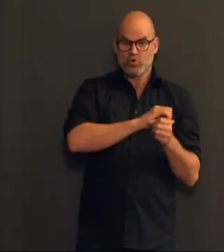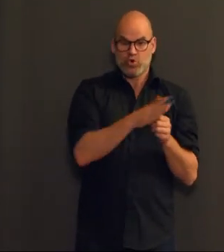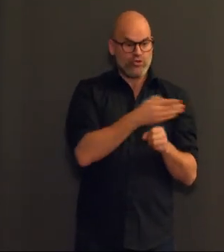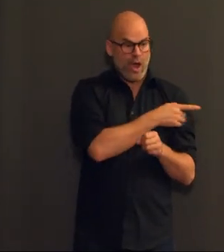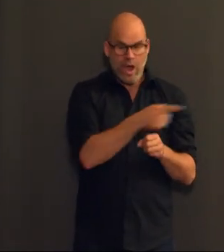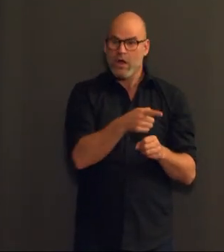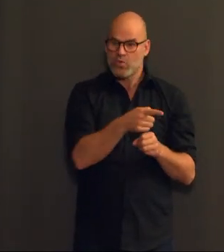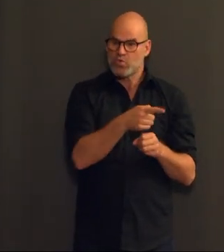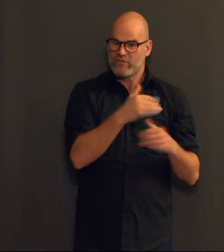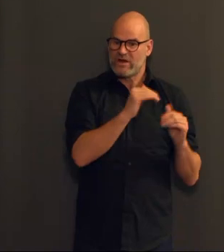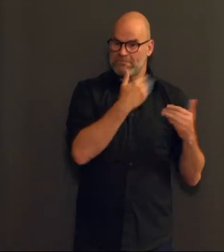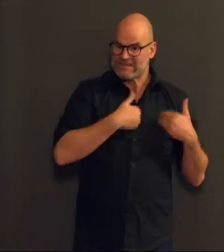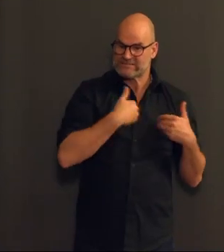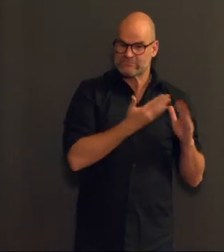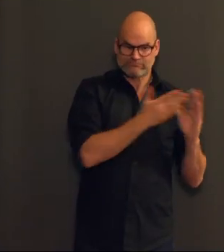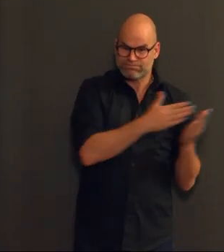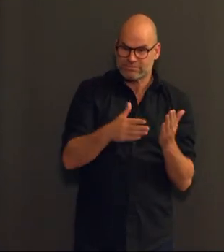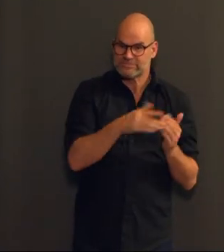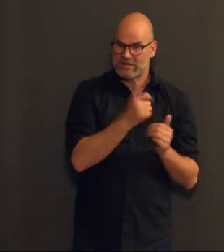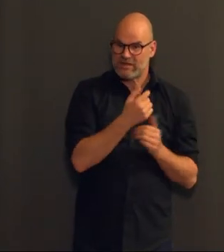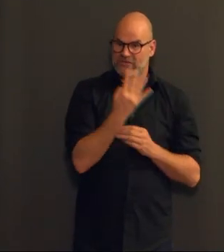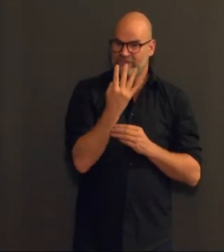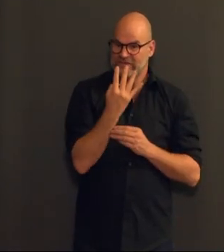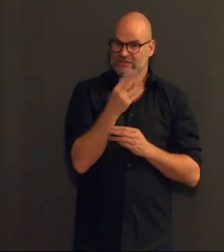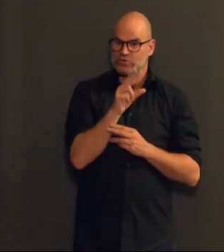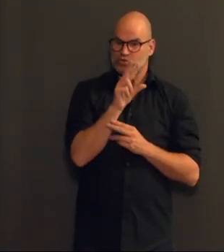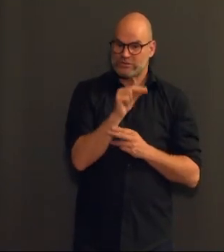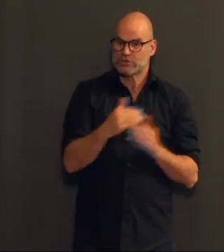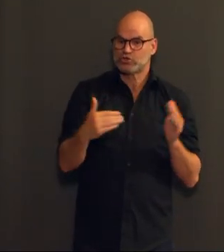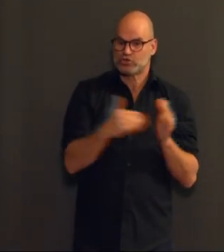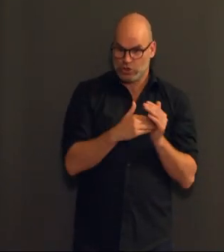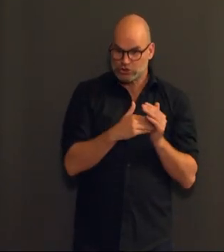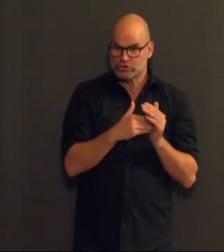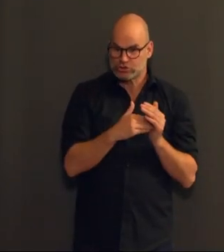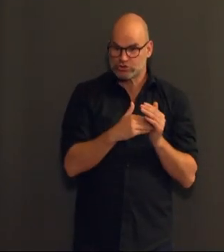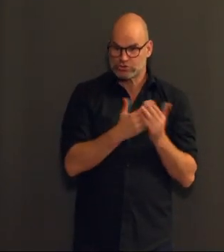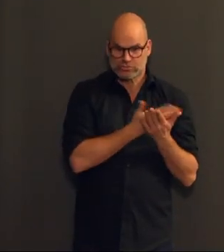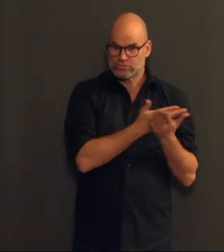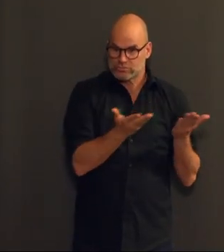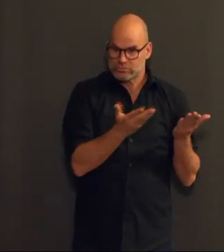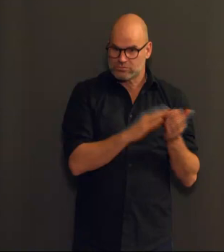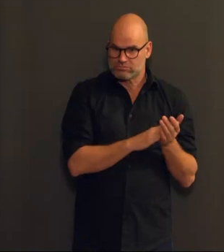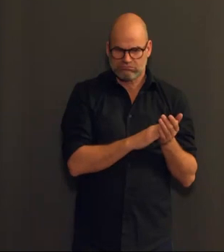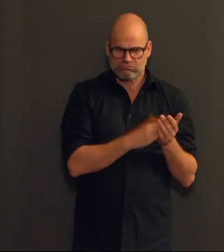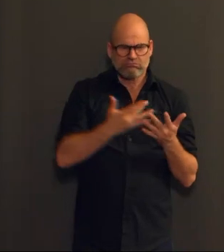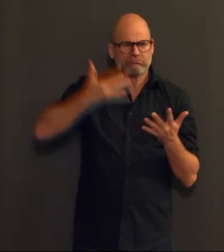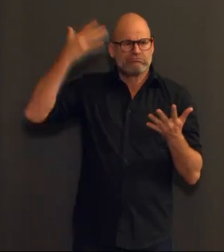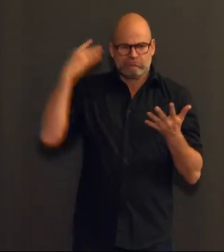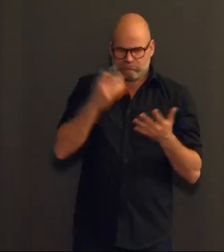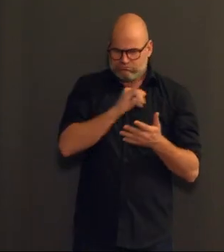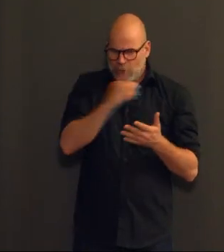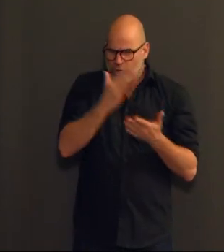grote orde die ongezien is in België. Dat kan je helemaal niet vergelijken met die van een